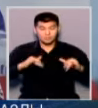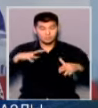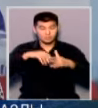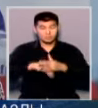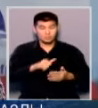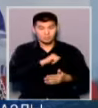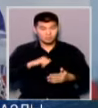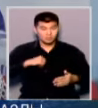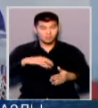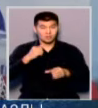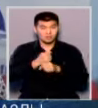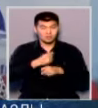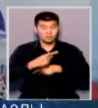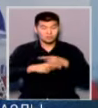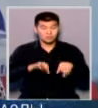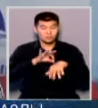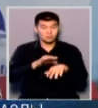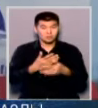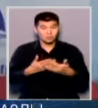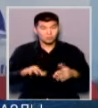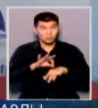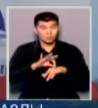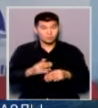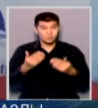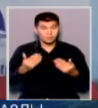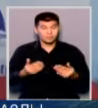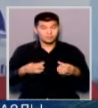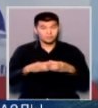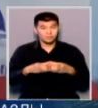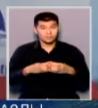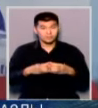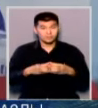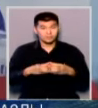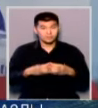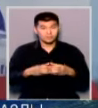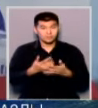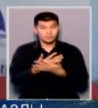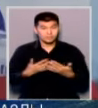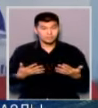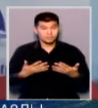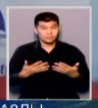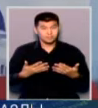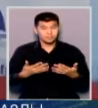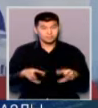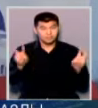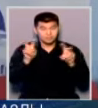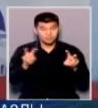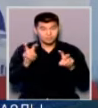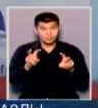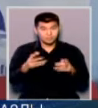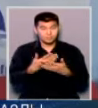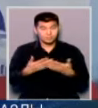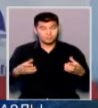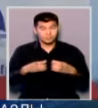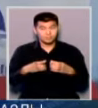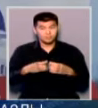бізде өзіміздің үлесімізді қосып келе жатырмыз. Осындай шара өткізу арқылы енді тілейтінімін барлық зерк жерлестерімізге,